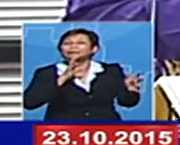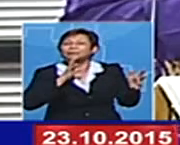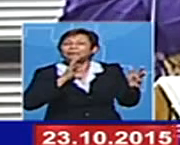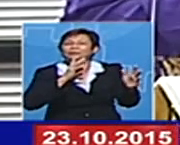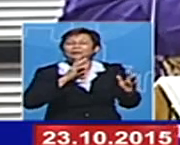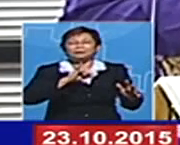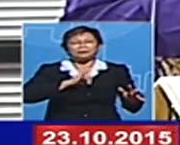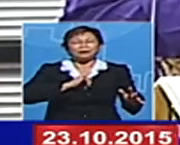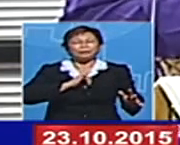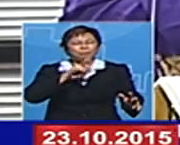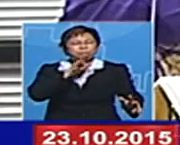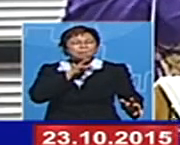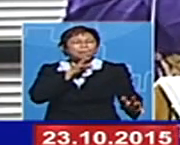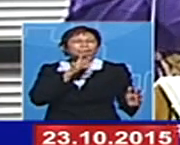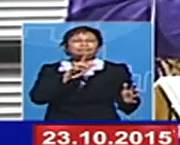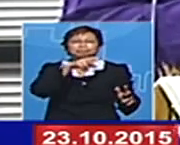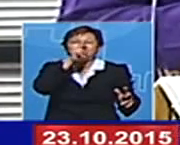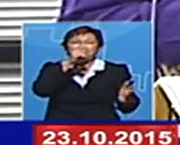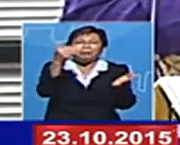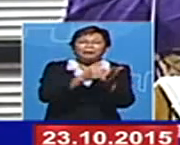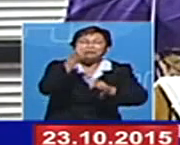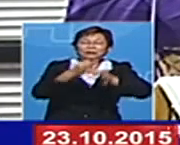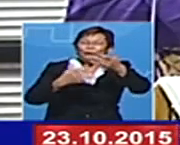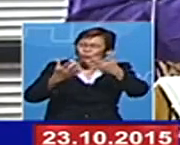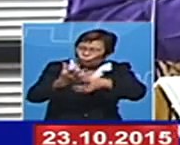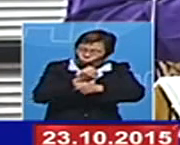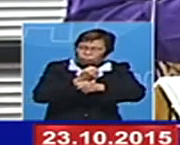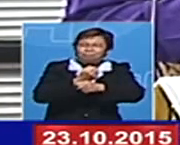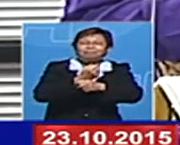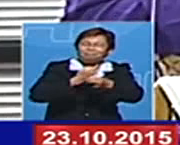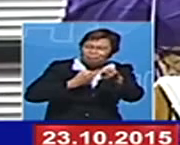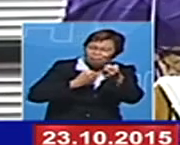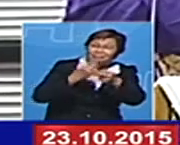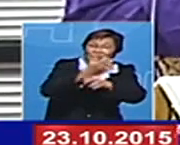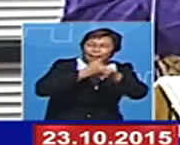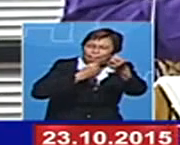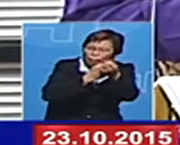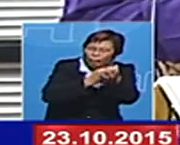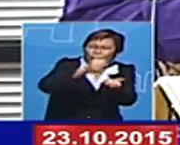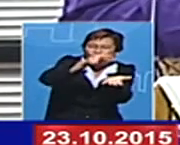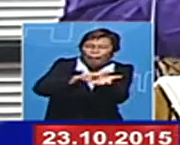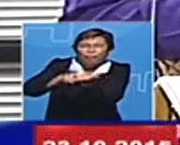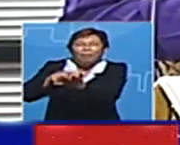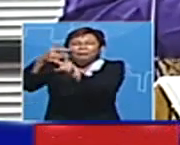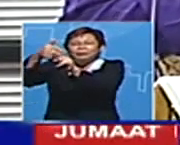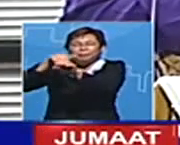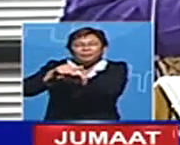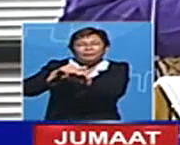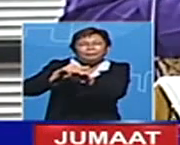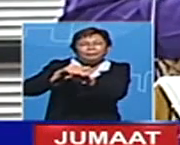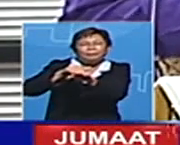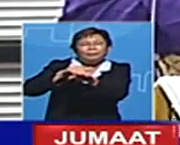dipertegaskan sekali lagi kita terus mendapat pengiktirafan pengiktirafan daripada